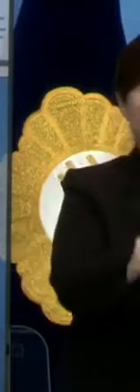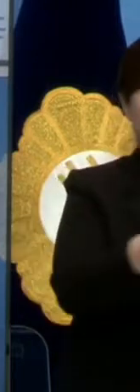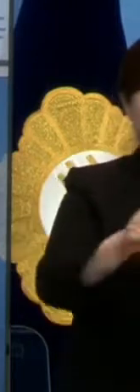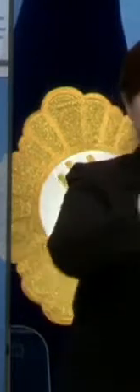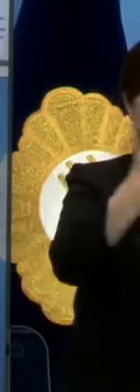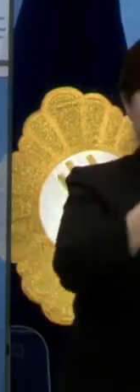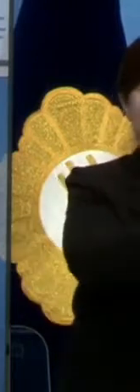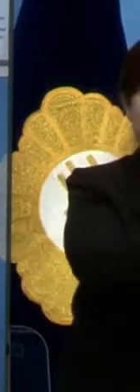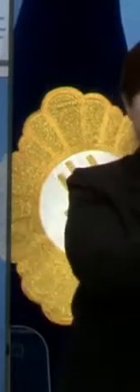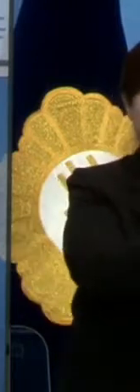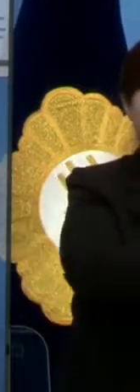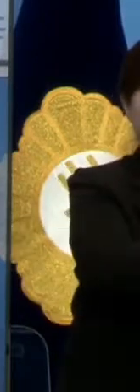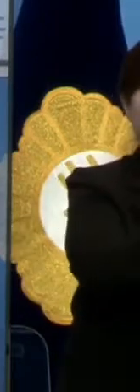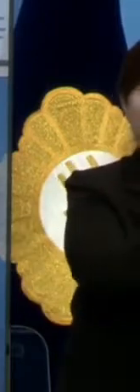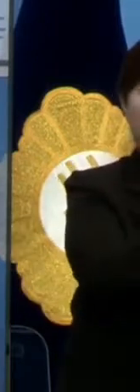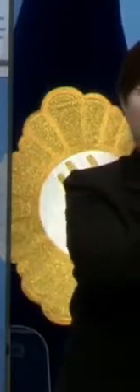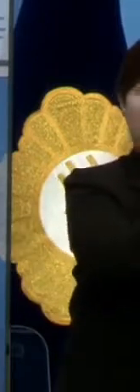한국경영자총협회 등 경영계가